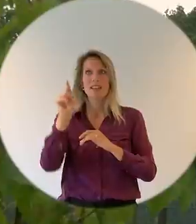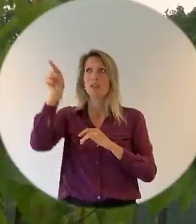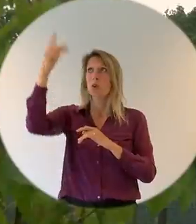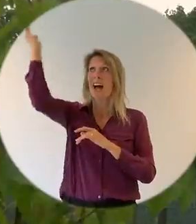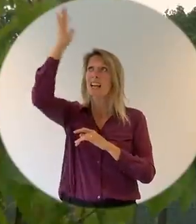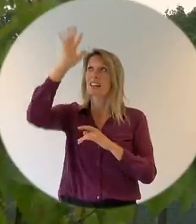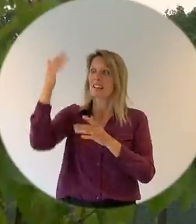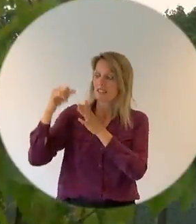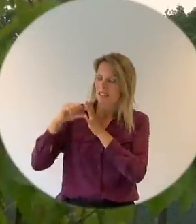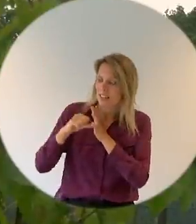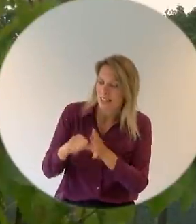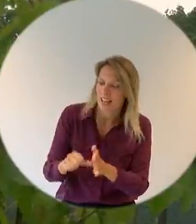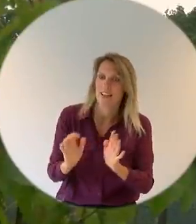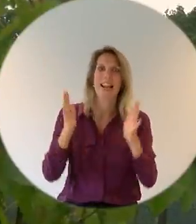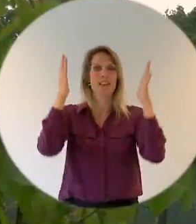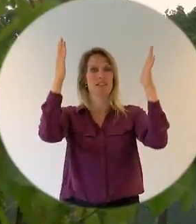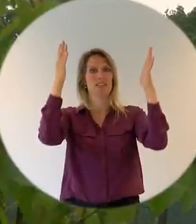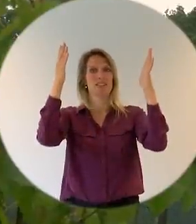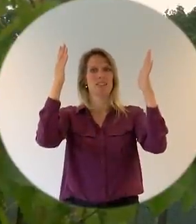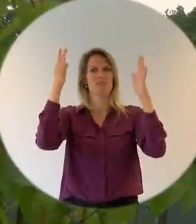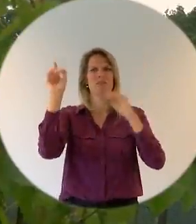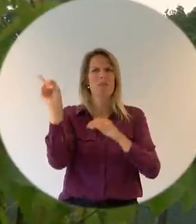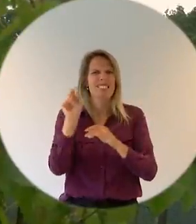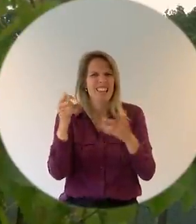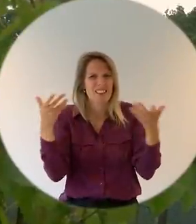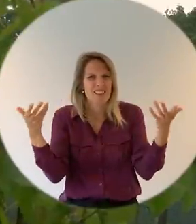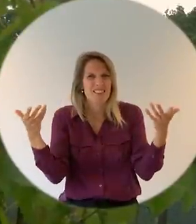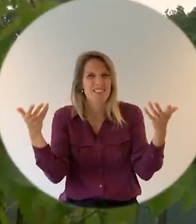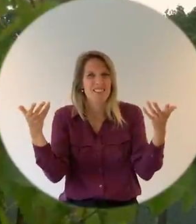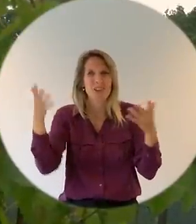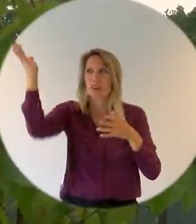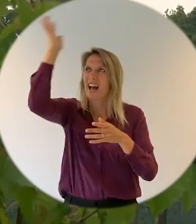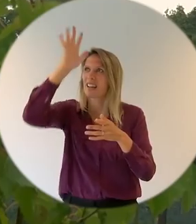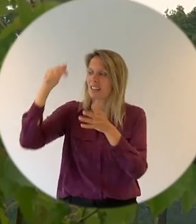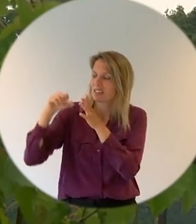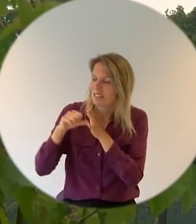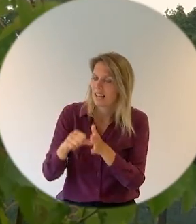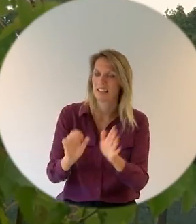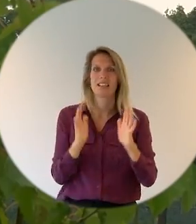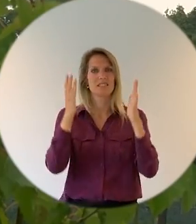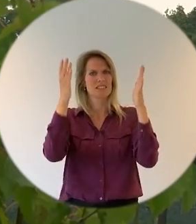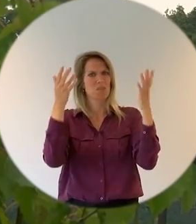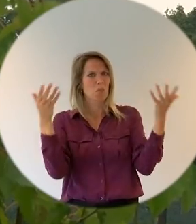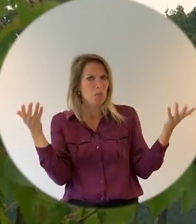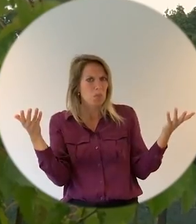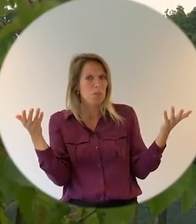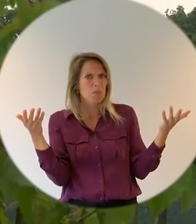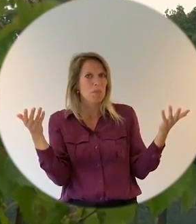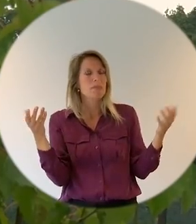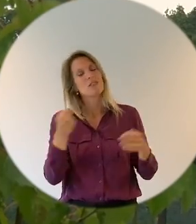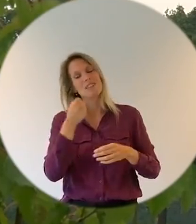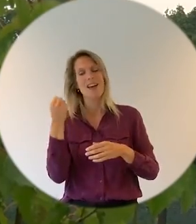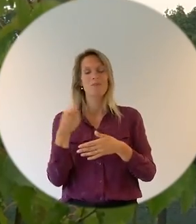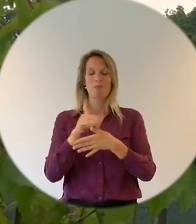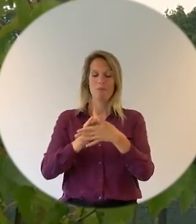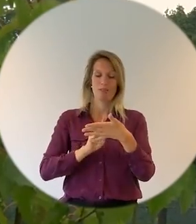Heilige Geest. Maar wat is dat? Een leven geleid door de Heilige Geest. Nou, en daarom begint